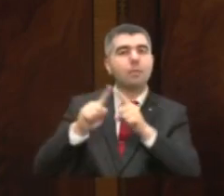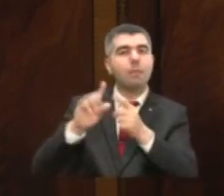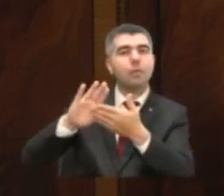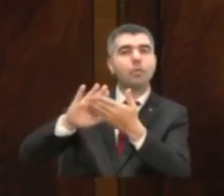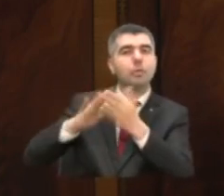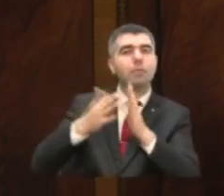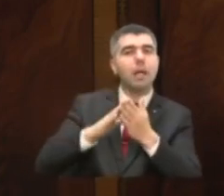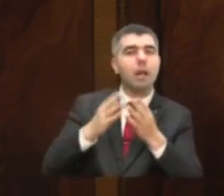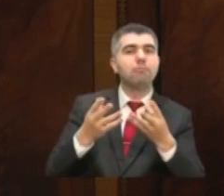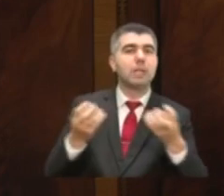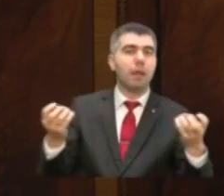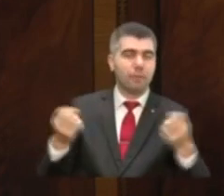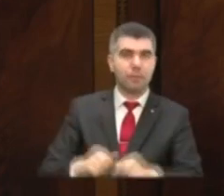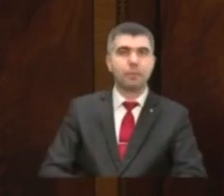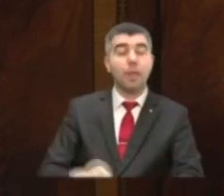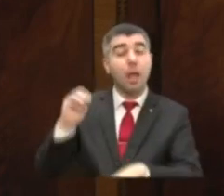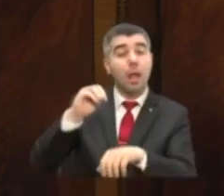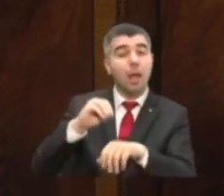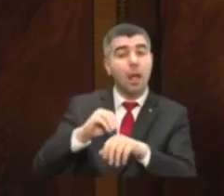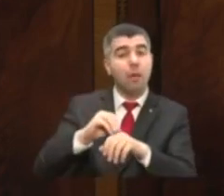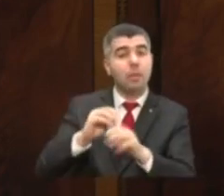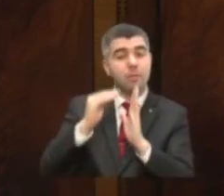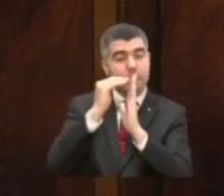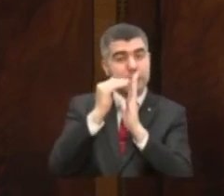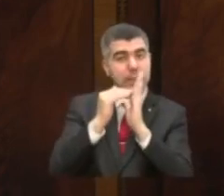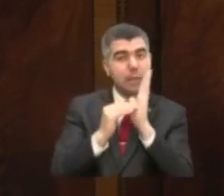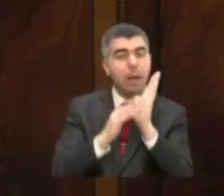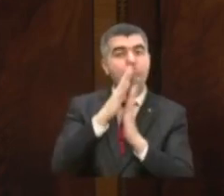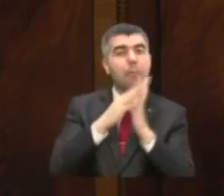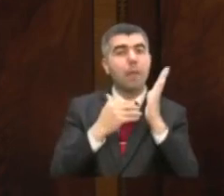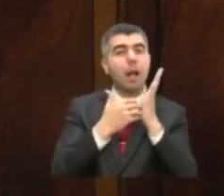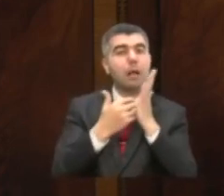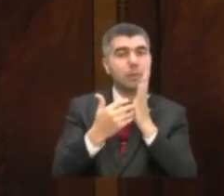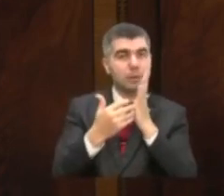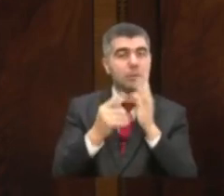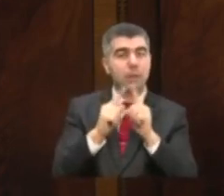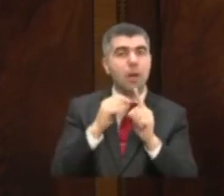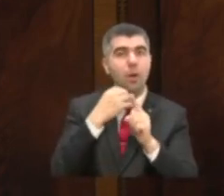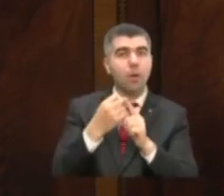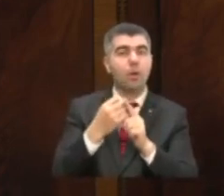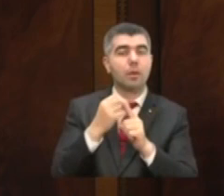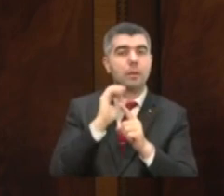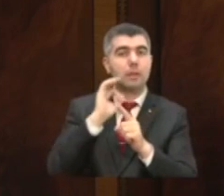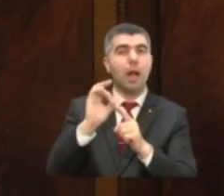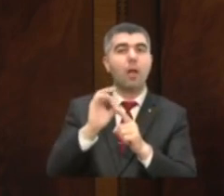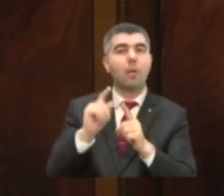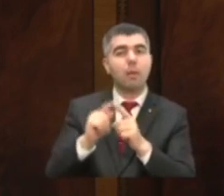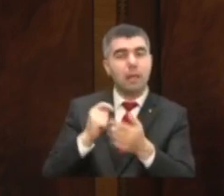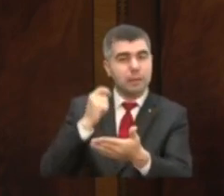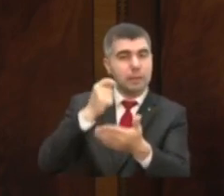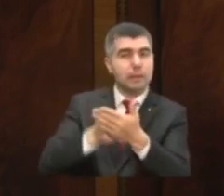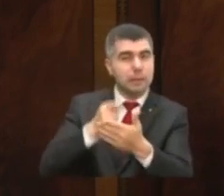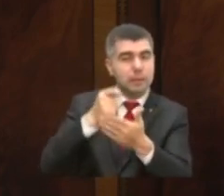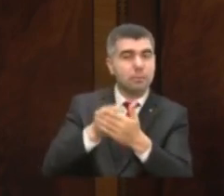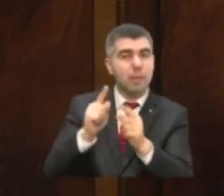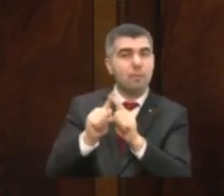المقتضى. هناك أيضا برمجة إقرار تمكين الجمعيات من الاستفادة من التكاليف القابلة للخصم بالنسبة